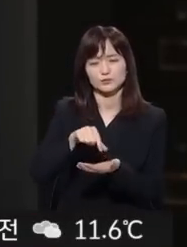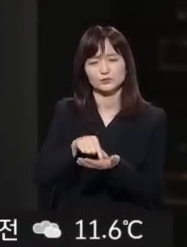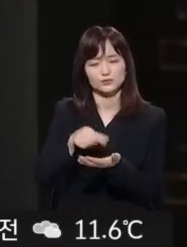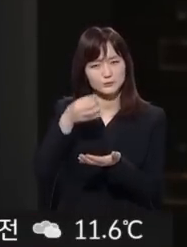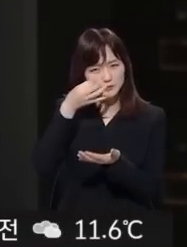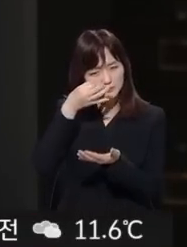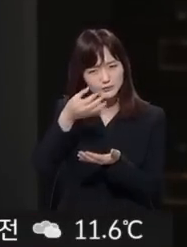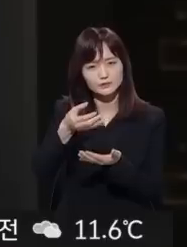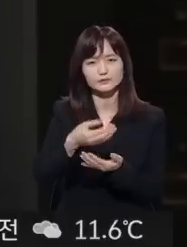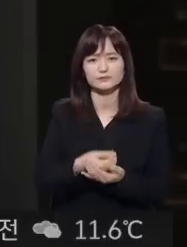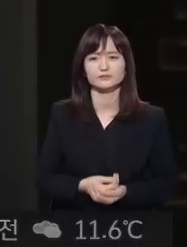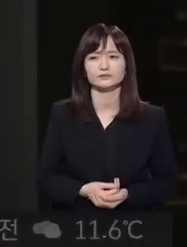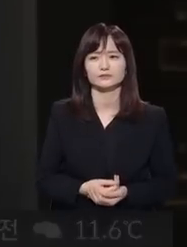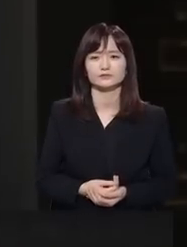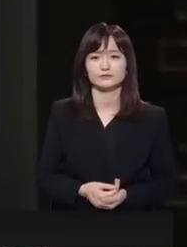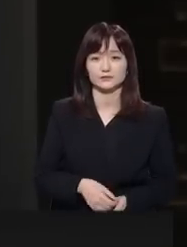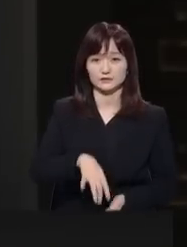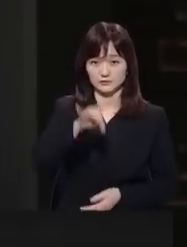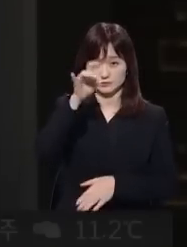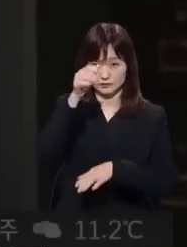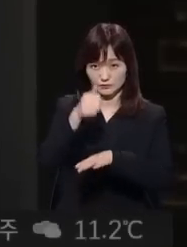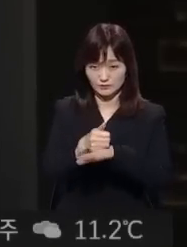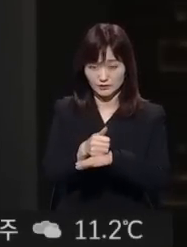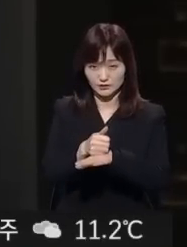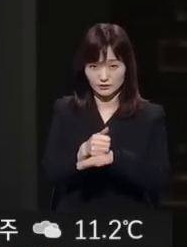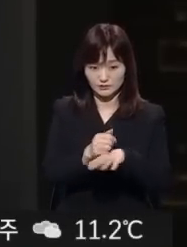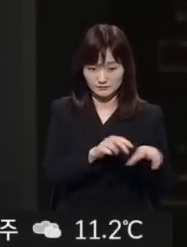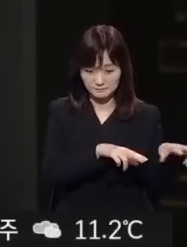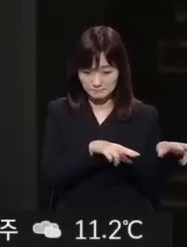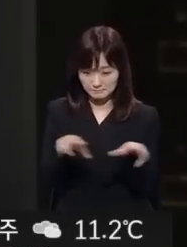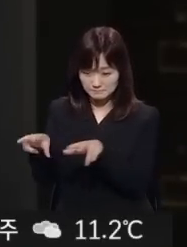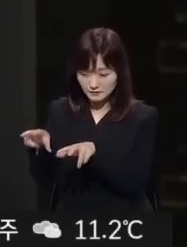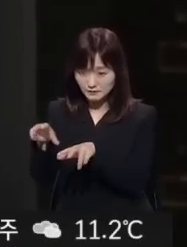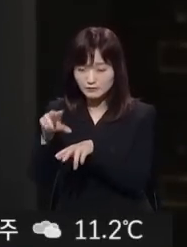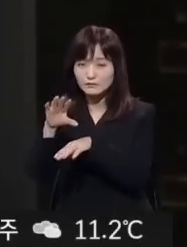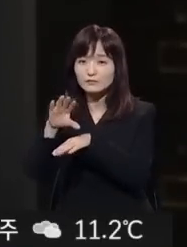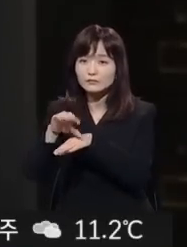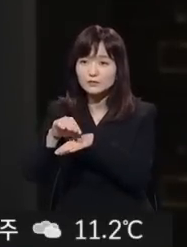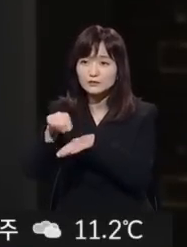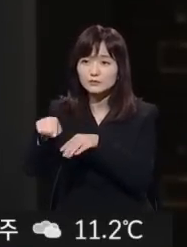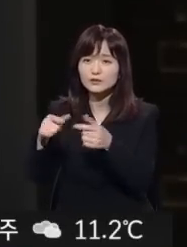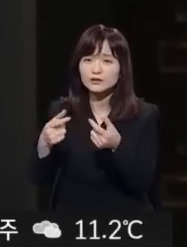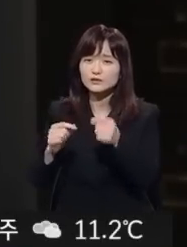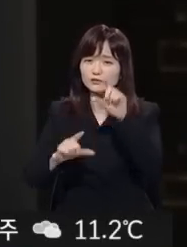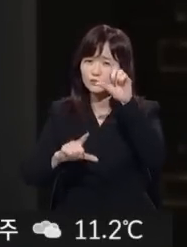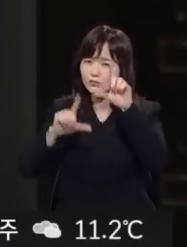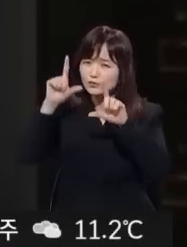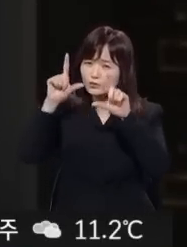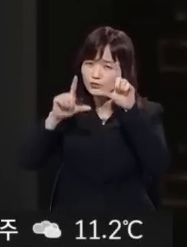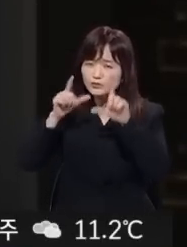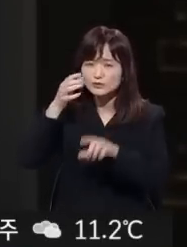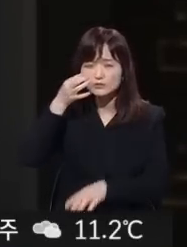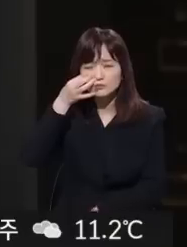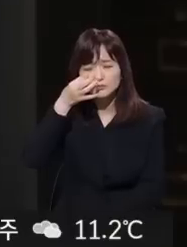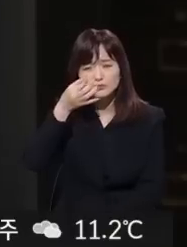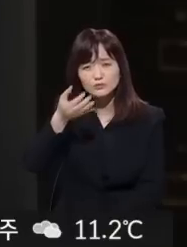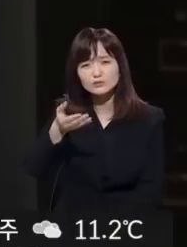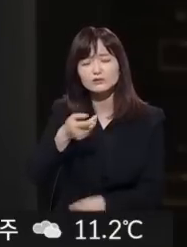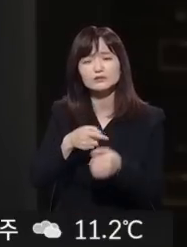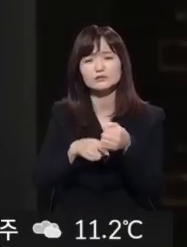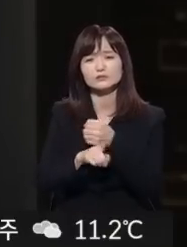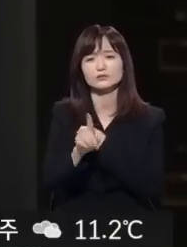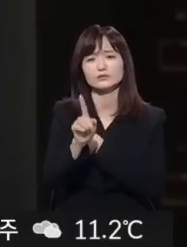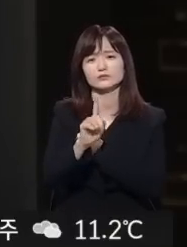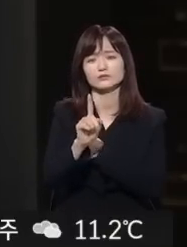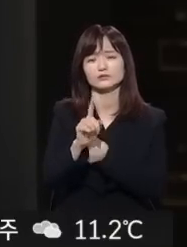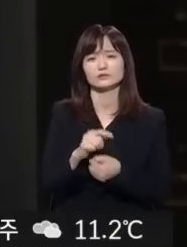자 그 처음부터 끝까지 다 생방송으로 진행이 되고 있었습니다 왜 이런 모습까지 대중 앞에서 드러냈던